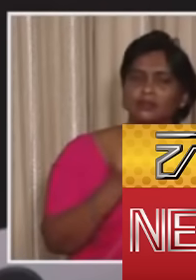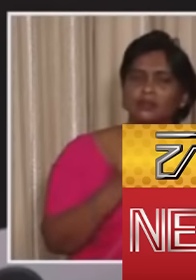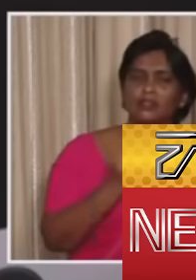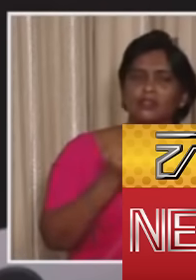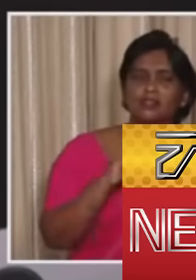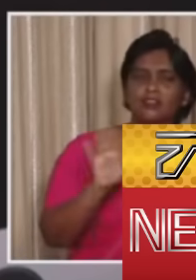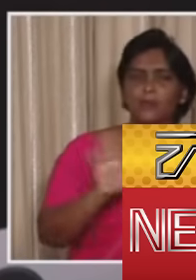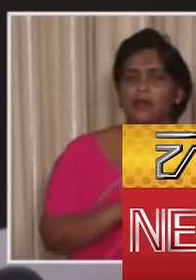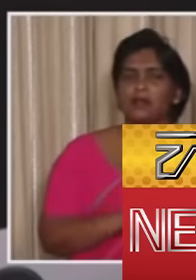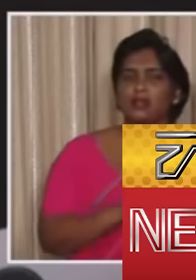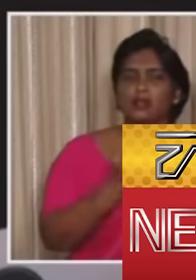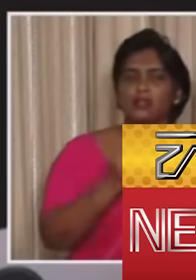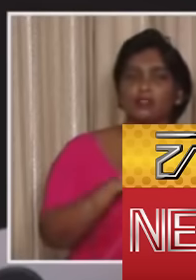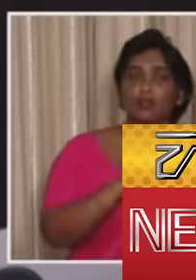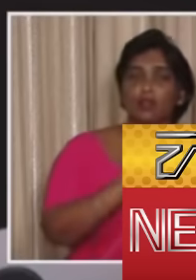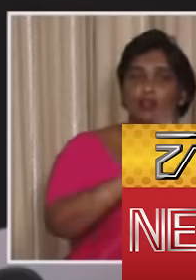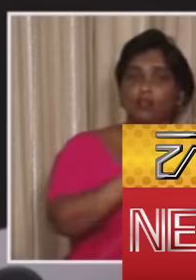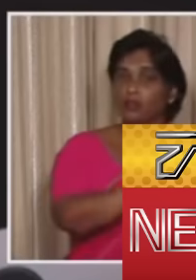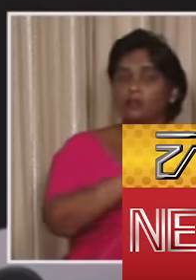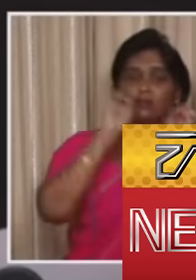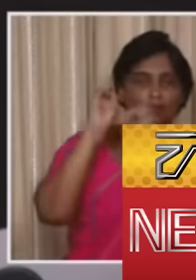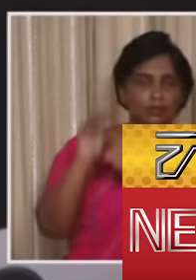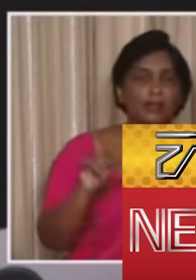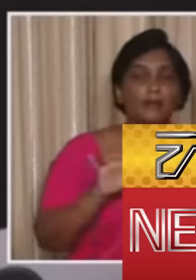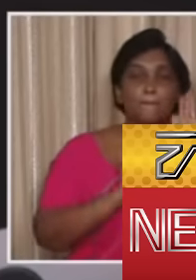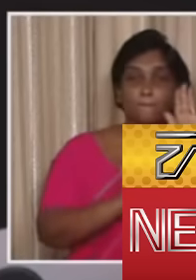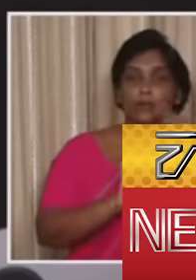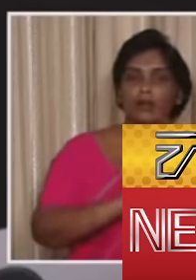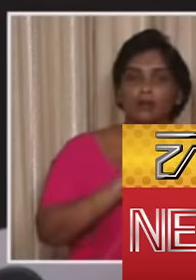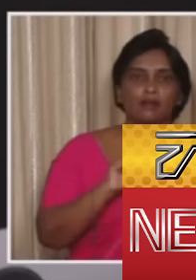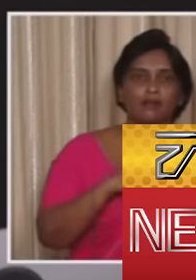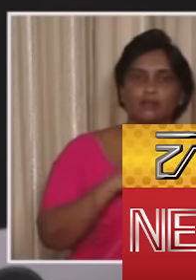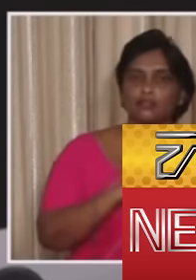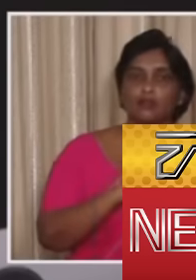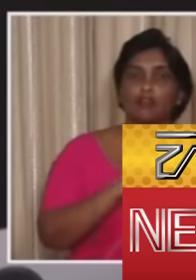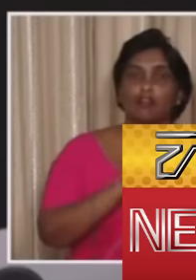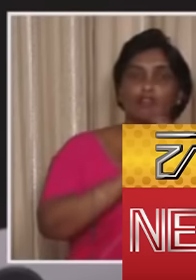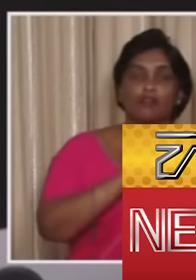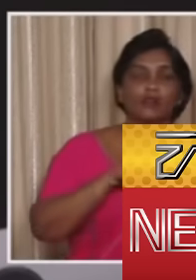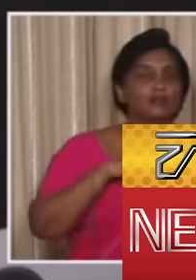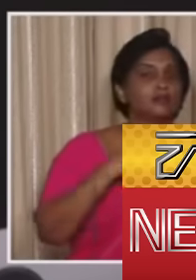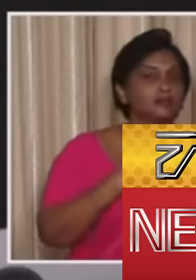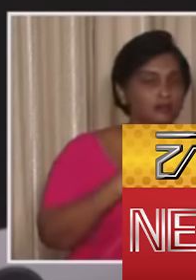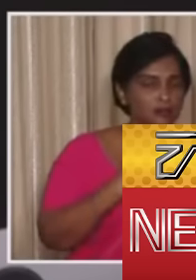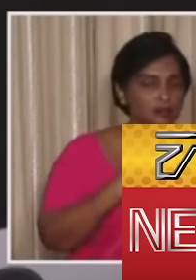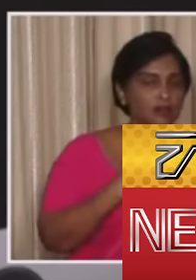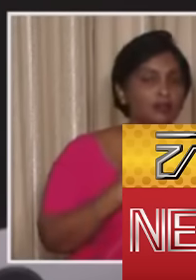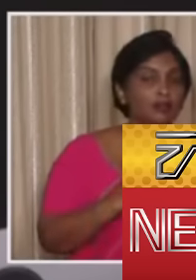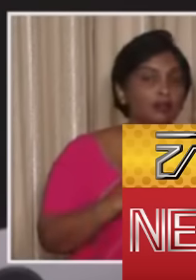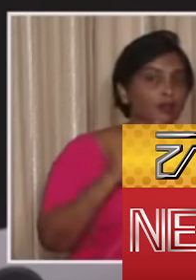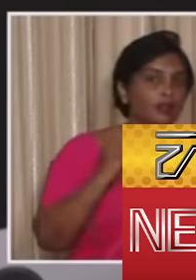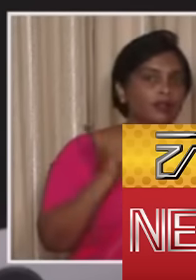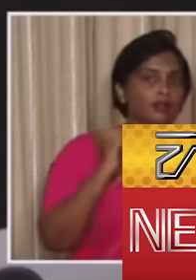ඉන්නවා. ඒ කාර්ය මණ්ඩලය ඩුබායි වල ස්ථාපිත කරොත් පික්මි ලංකාවේ සමාගමක් නෙමෙයි ඩුබායි සමාගමක් බවට පත් වුණොත් පළවෙනි දේ නම් බදු